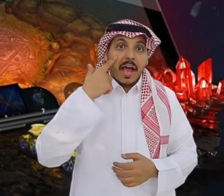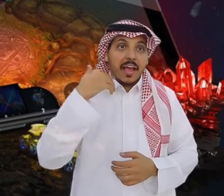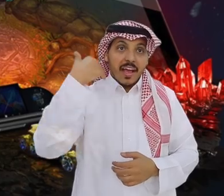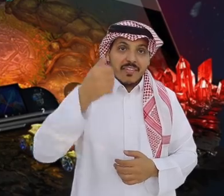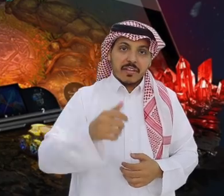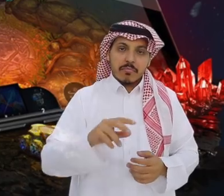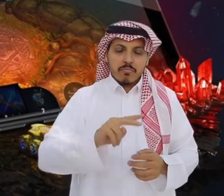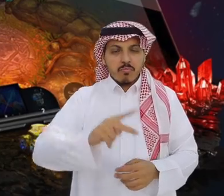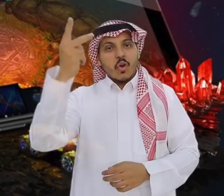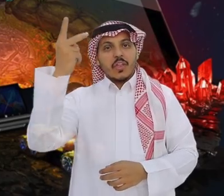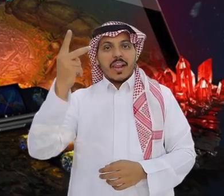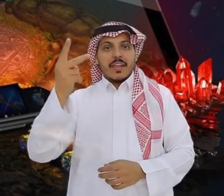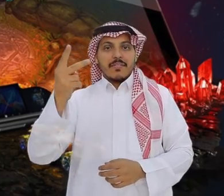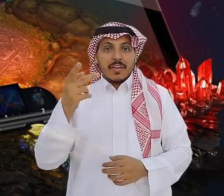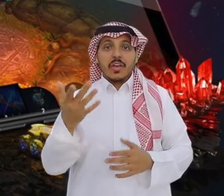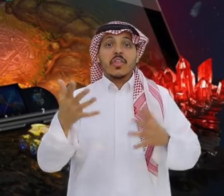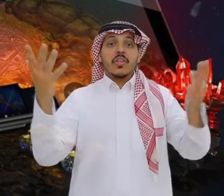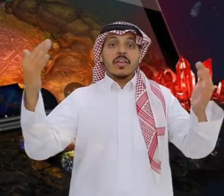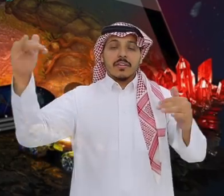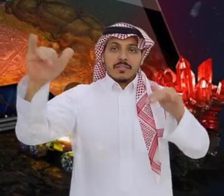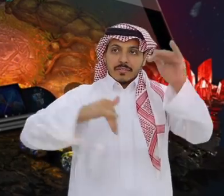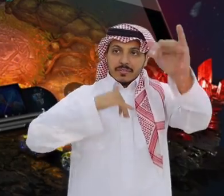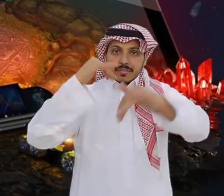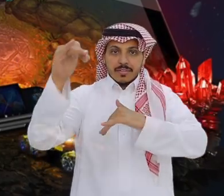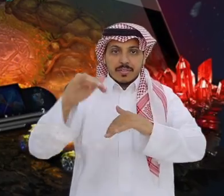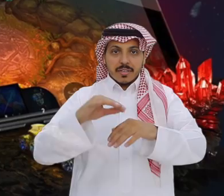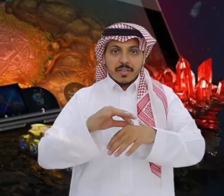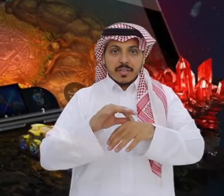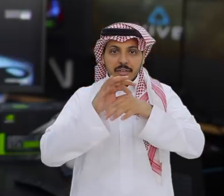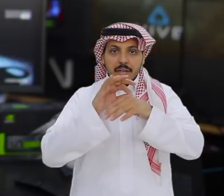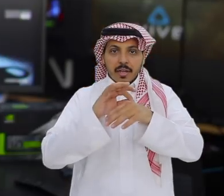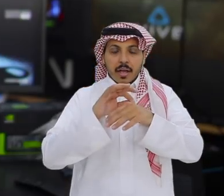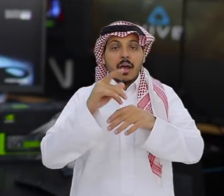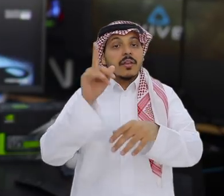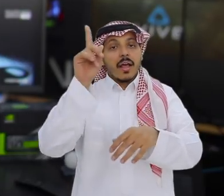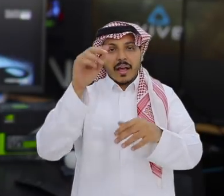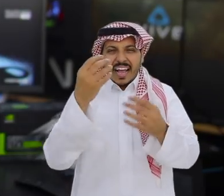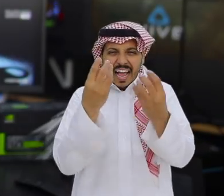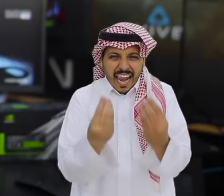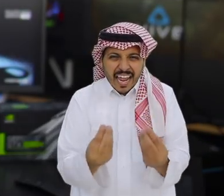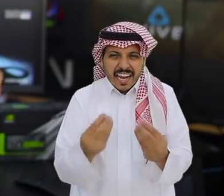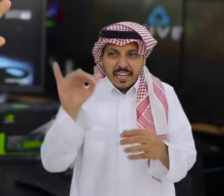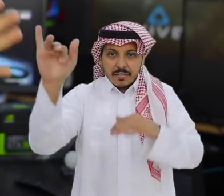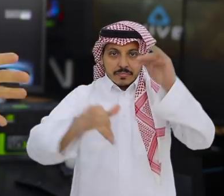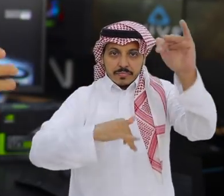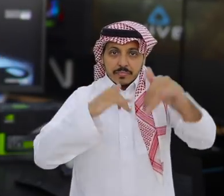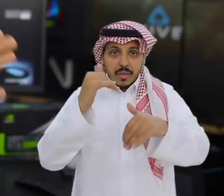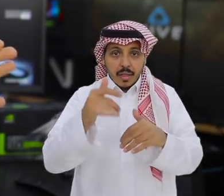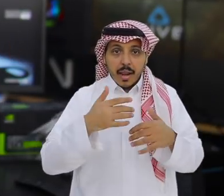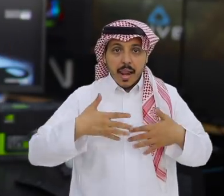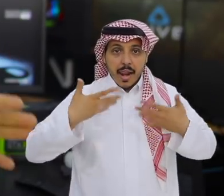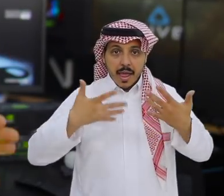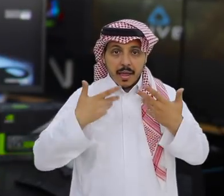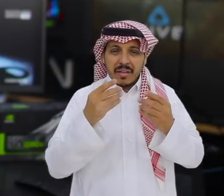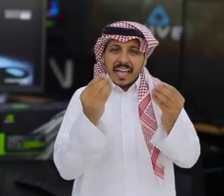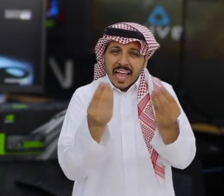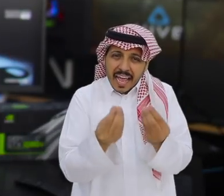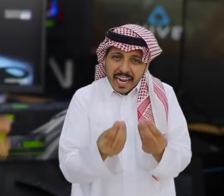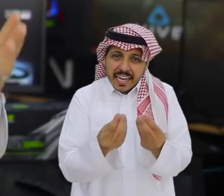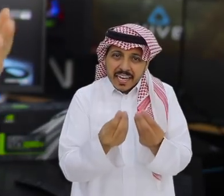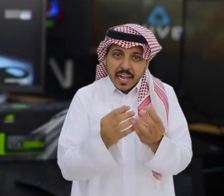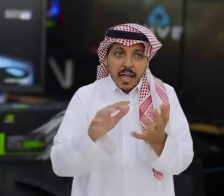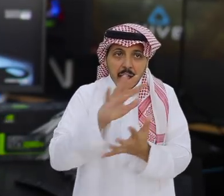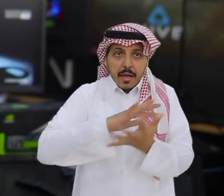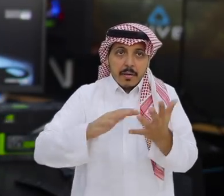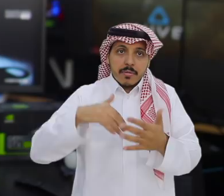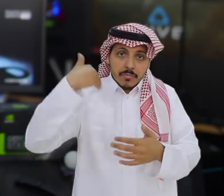وقطاع نوعي. كثير زبائن، أو نقدر نقول لا بلا صح، قليل زبائن هم أصحاب هذه الفئة.